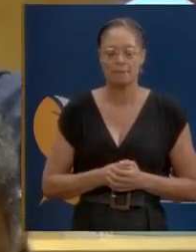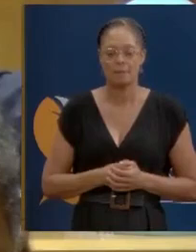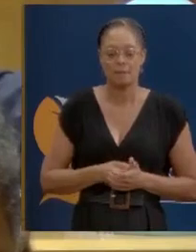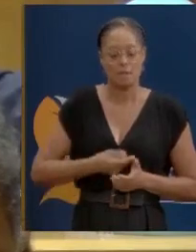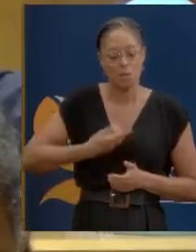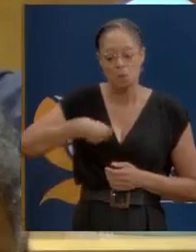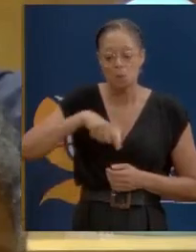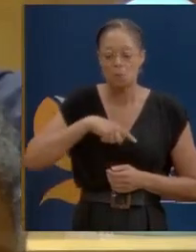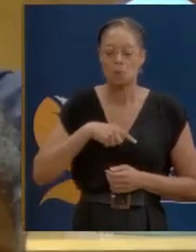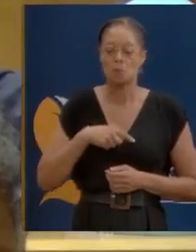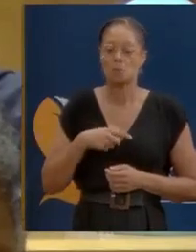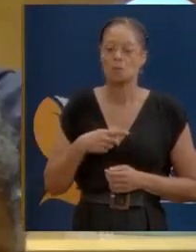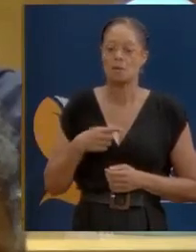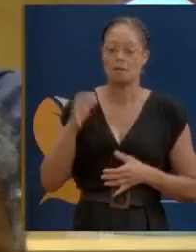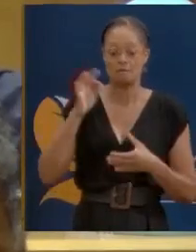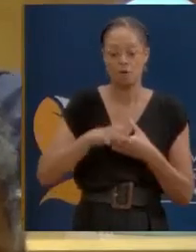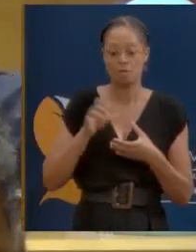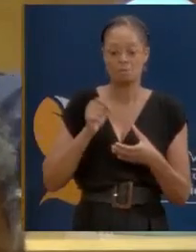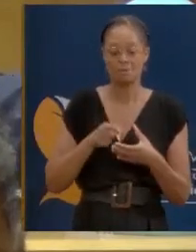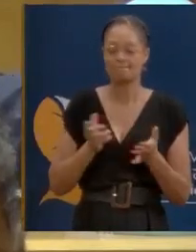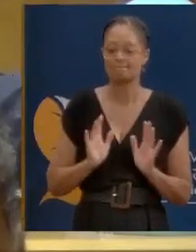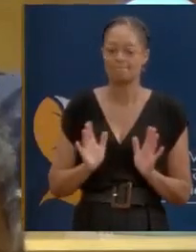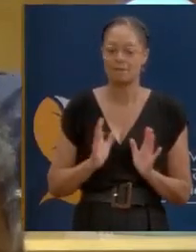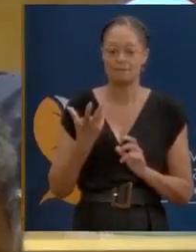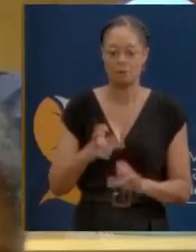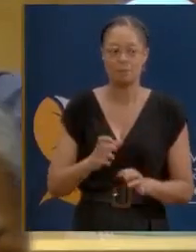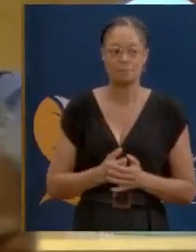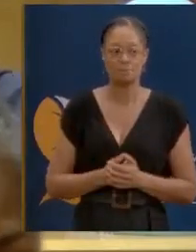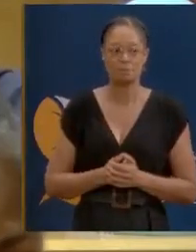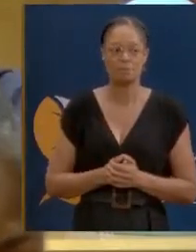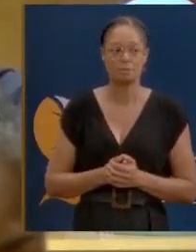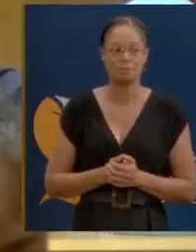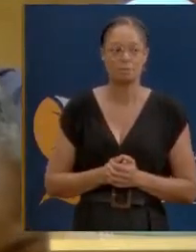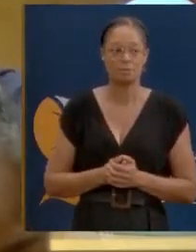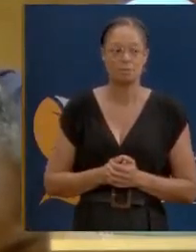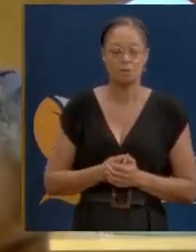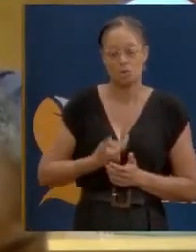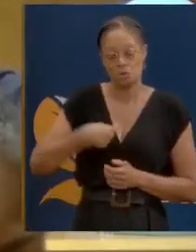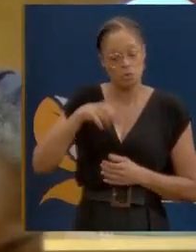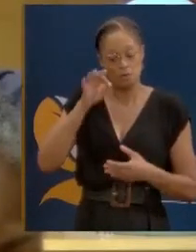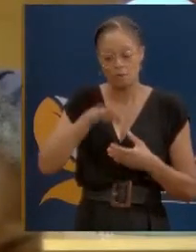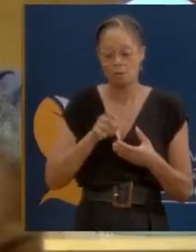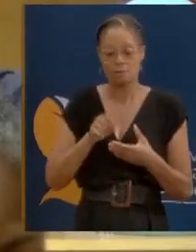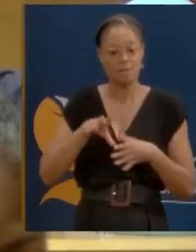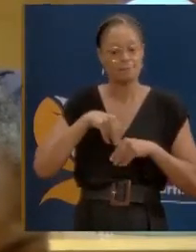nous n'allons pas voter ce rapport, quoique, oui, non, nous n'allons pas le voter.